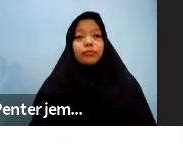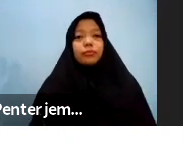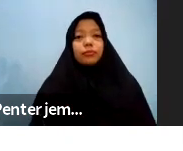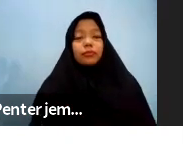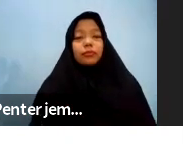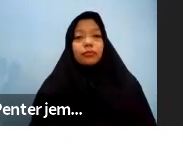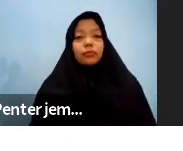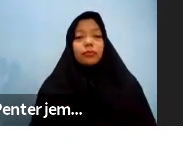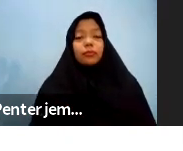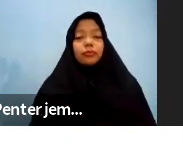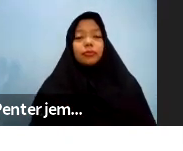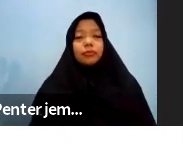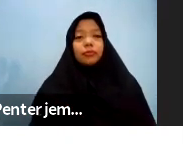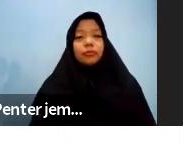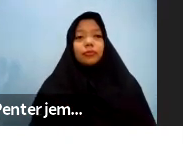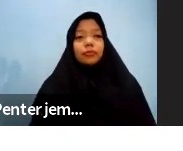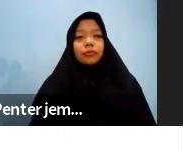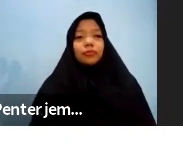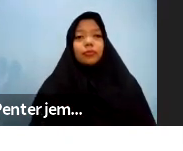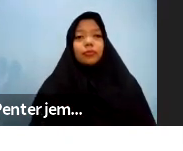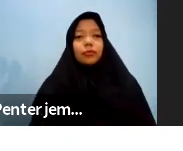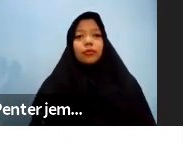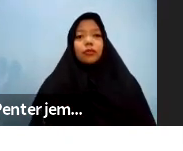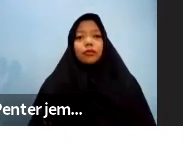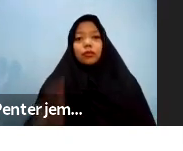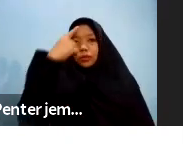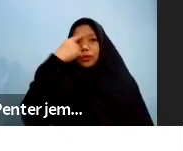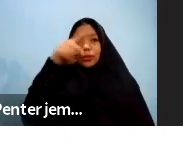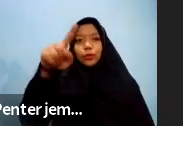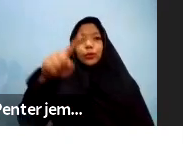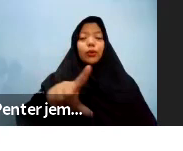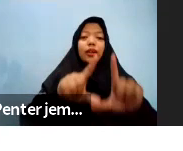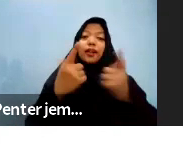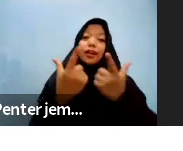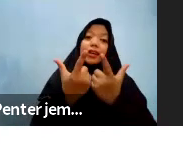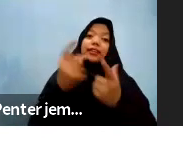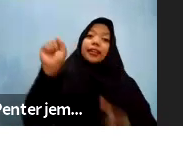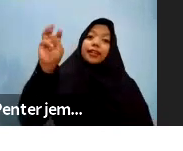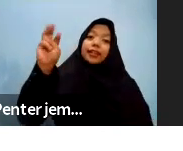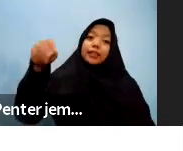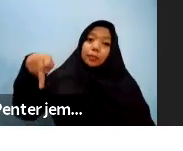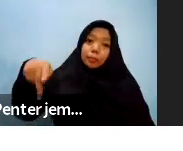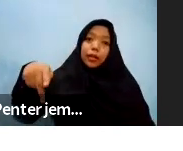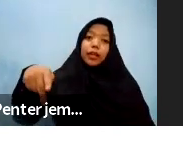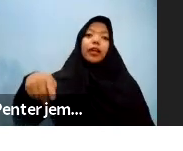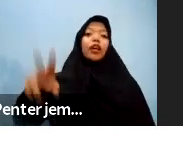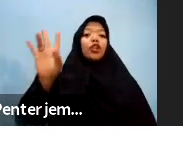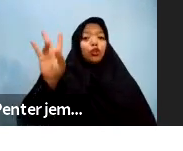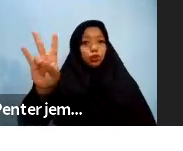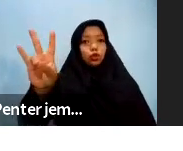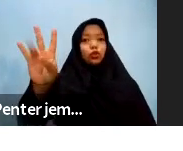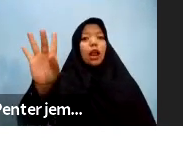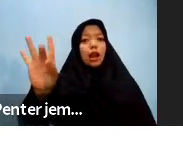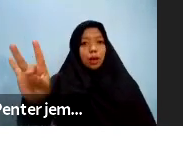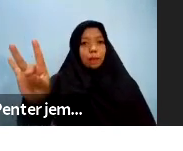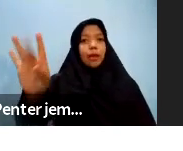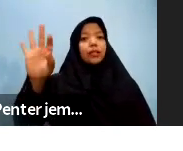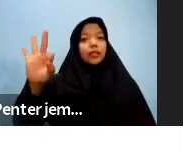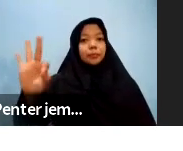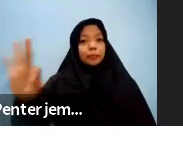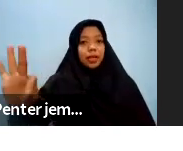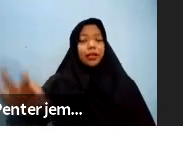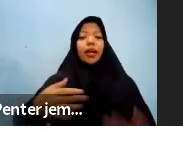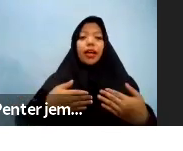atau buka audio ini untuk masih untuk kelas SMP kelas 7 8 dan 9 ada bahasa Indonesia